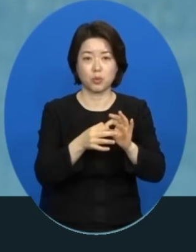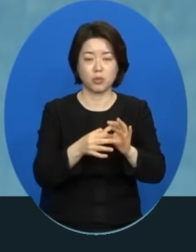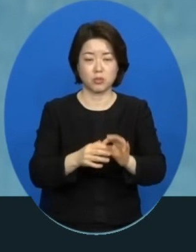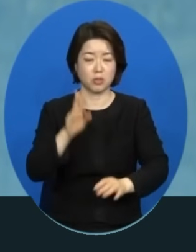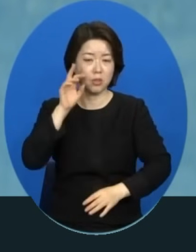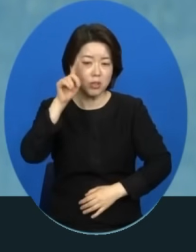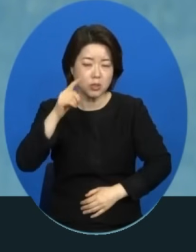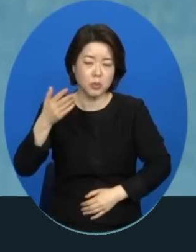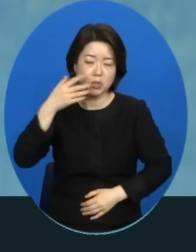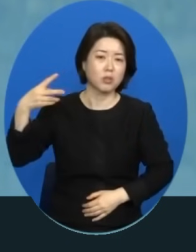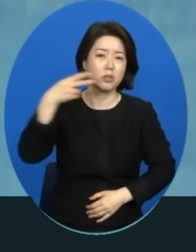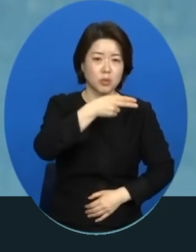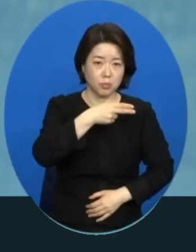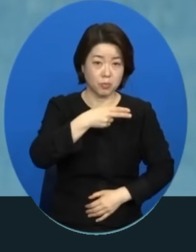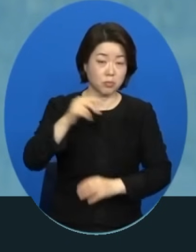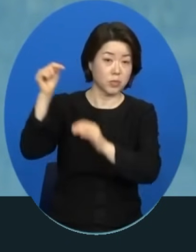금식하라.